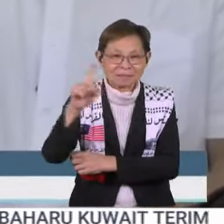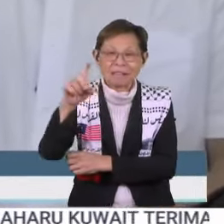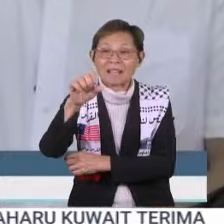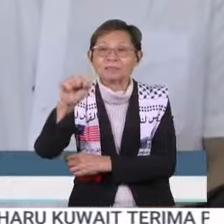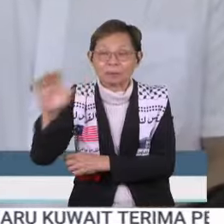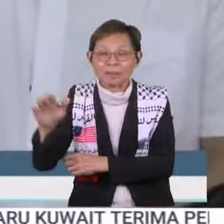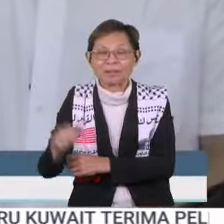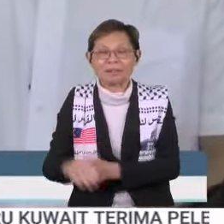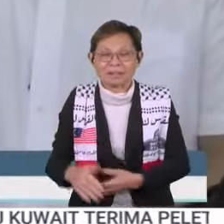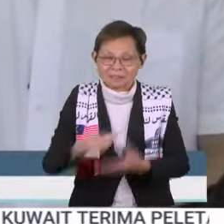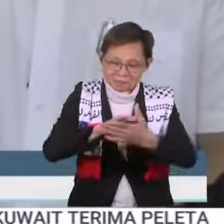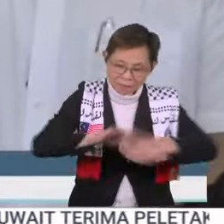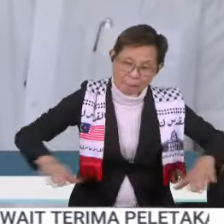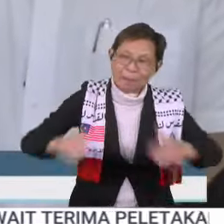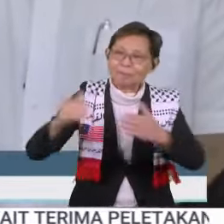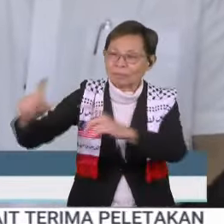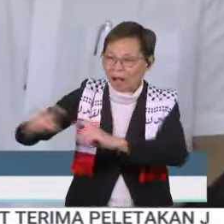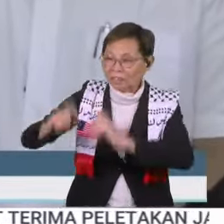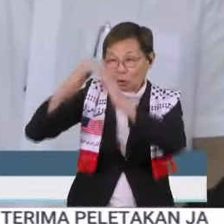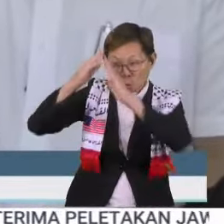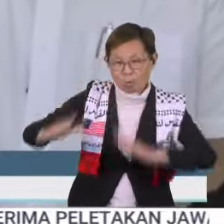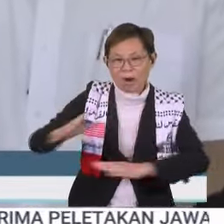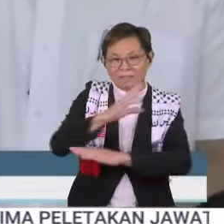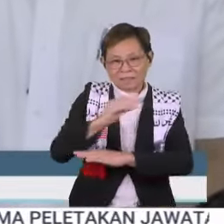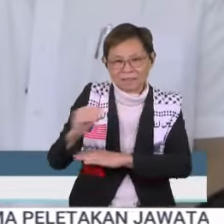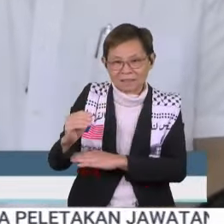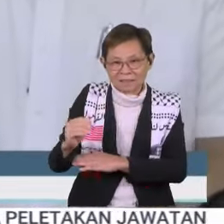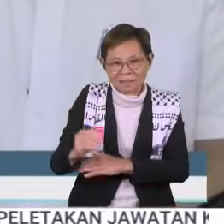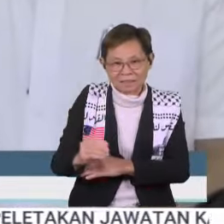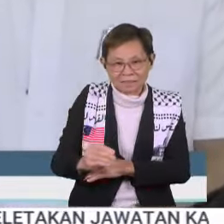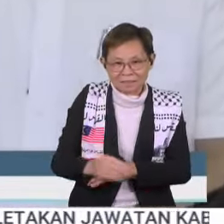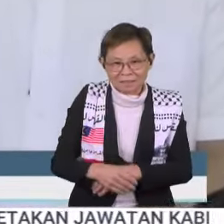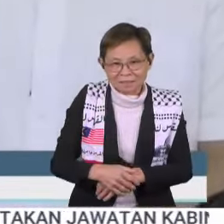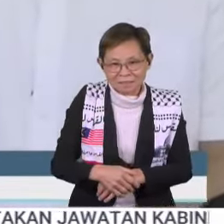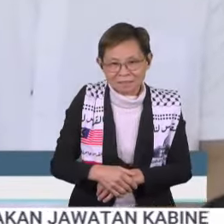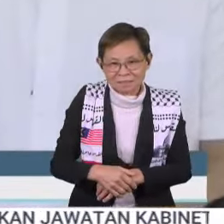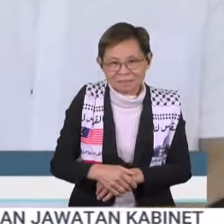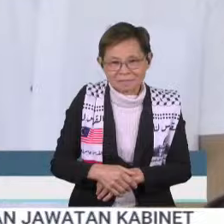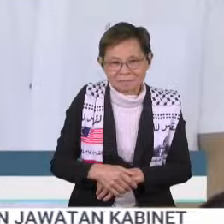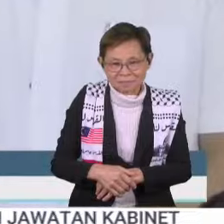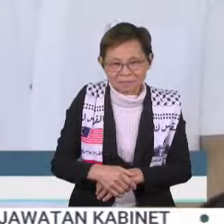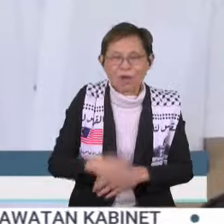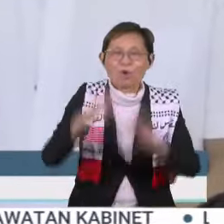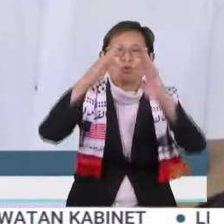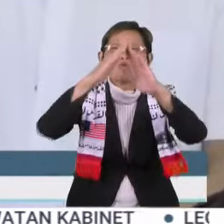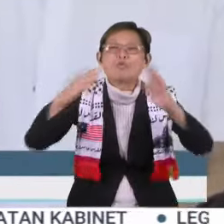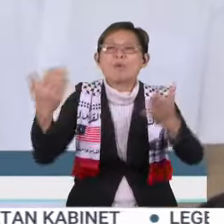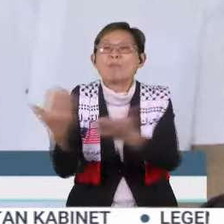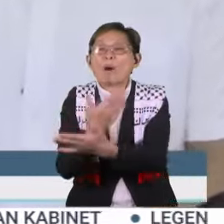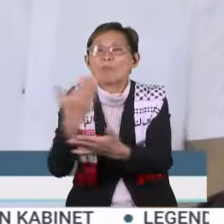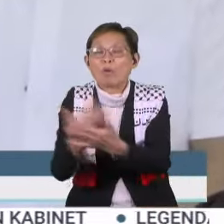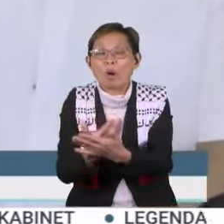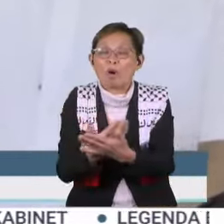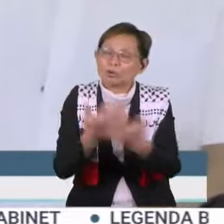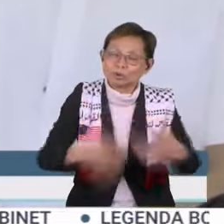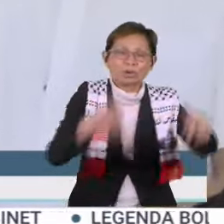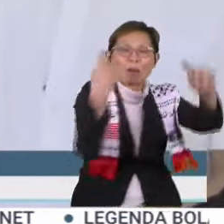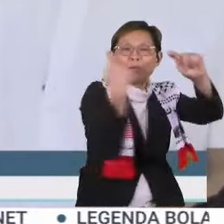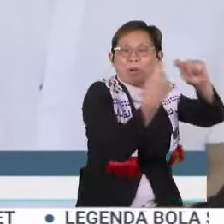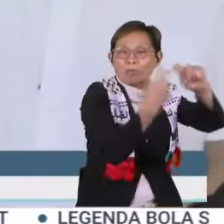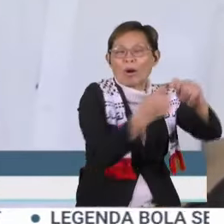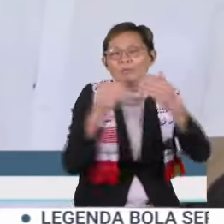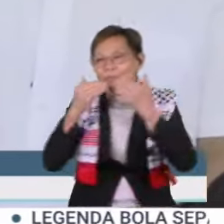bila tahun aku menganda dan itilamin baru terlaksana di Benang. Terima